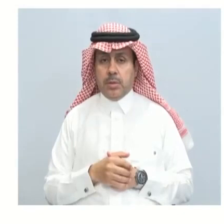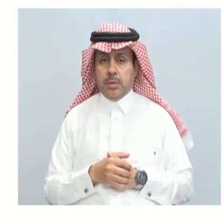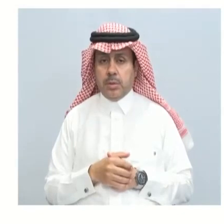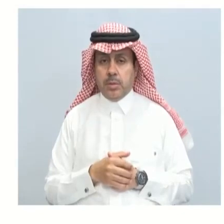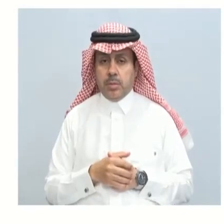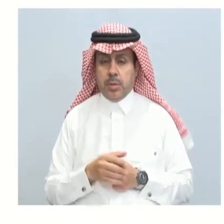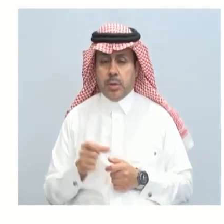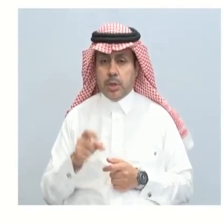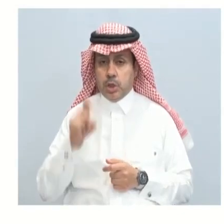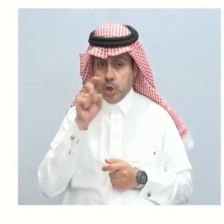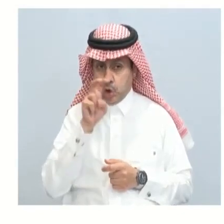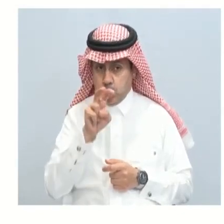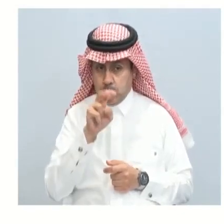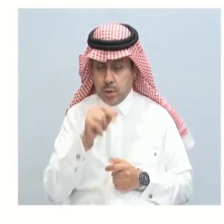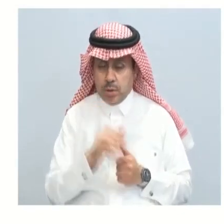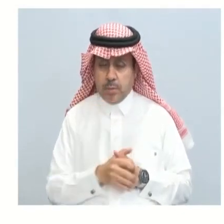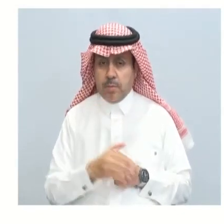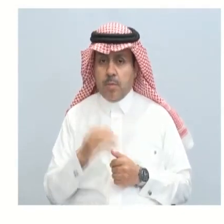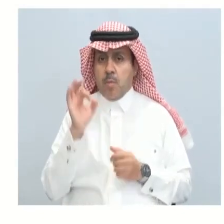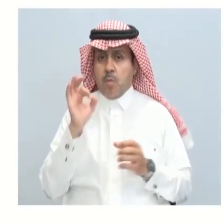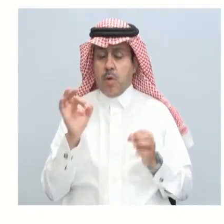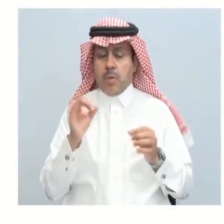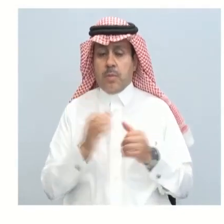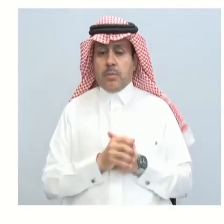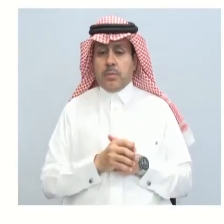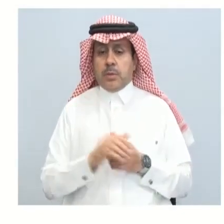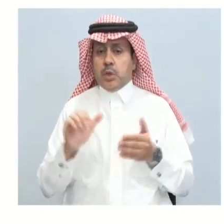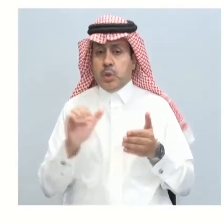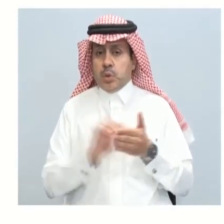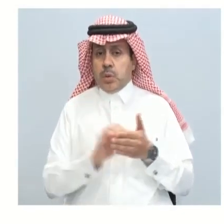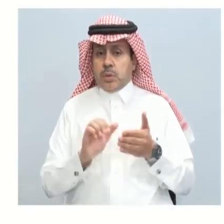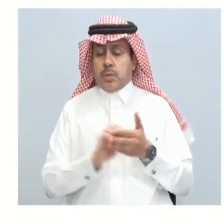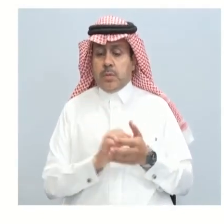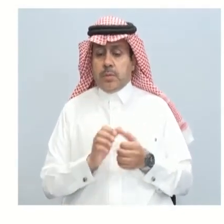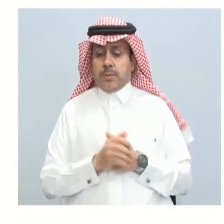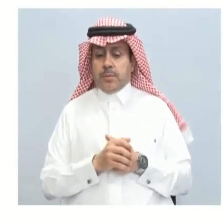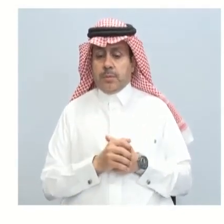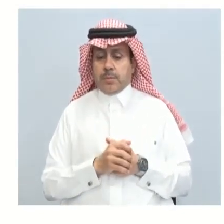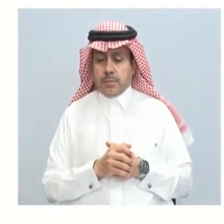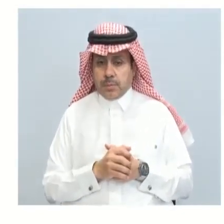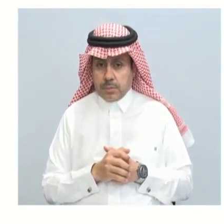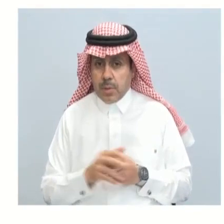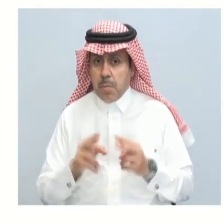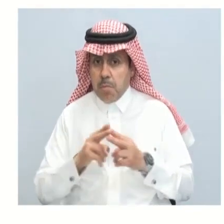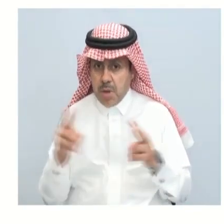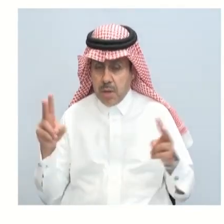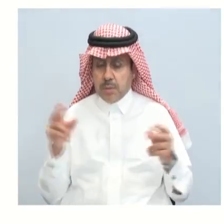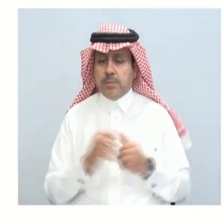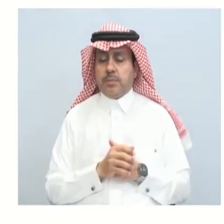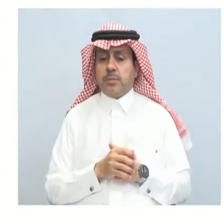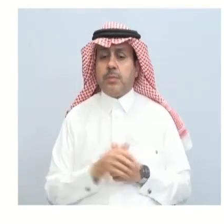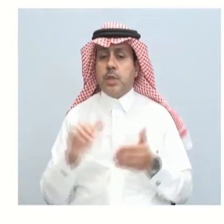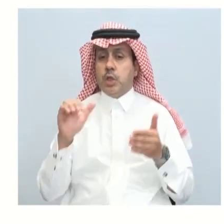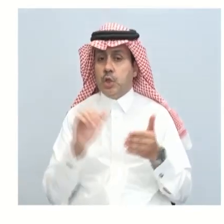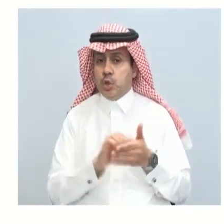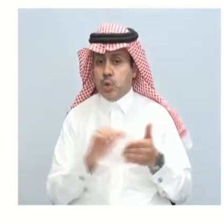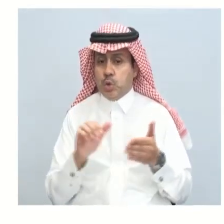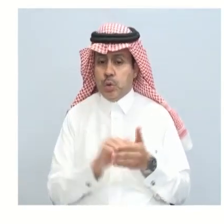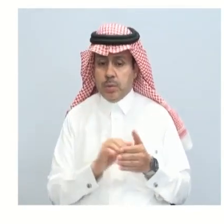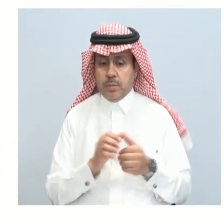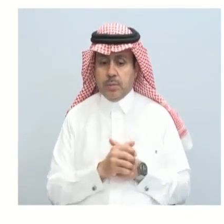الزوجان ولكن هذا ايضا له شروط لابد من بيان هذه الشروط